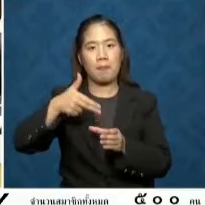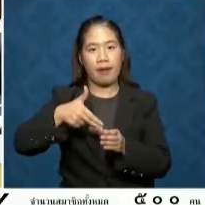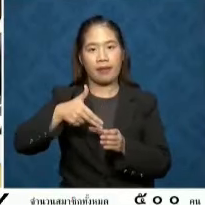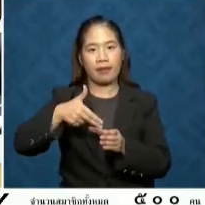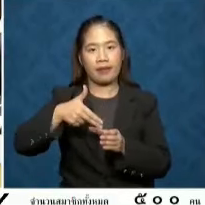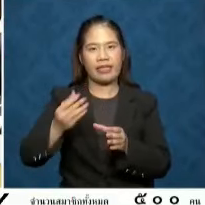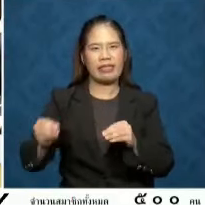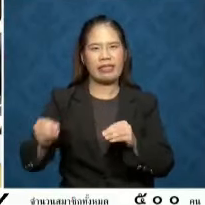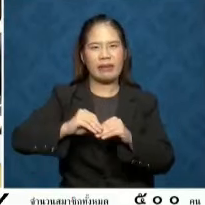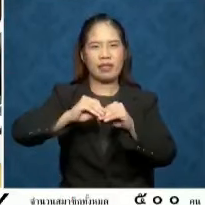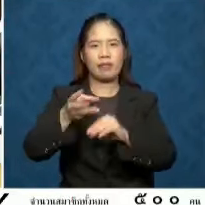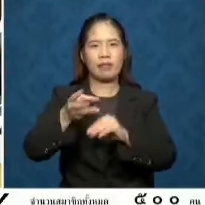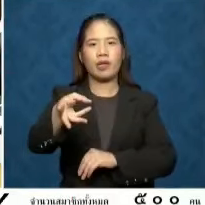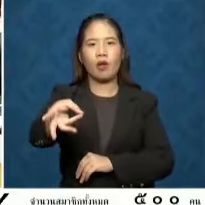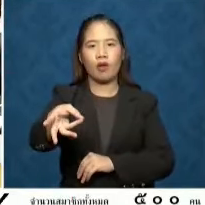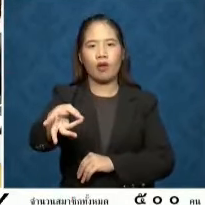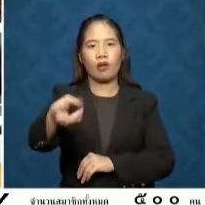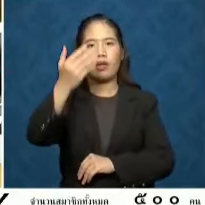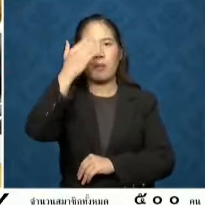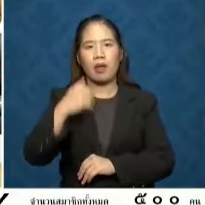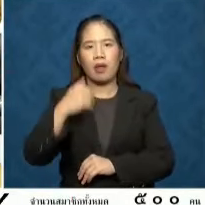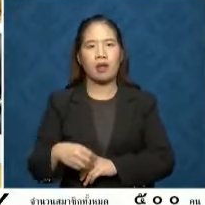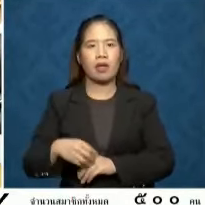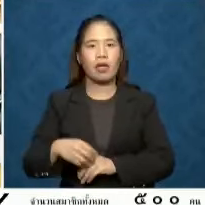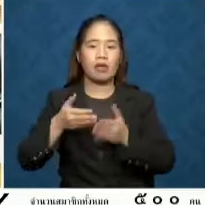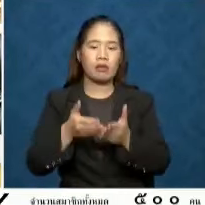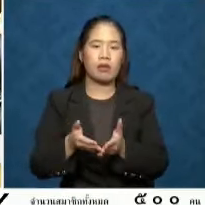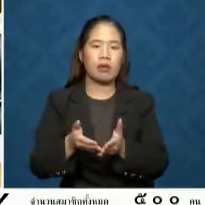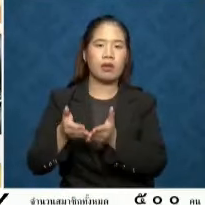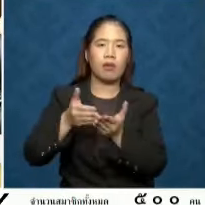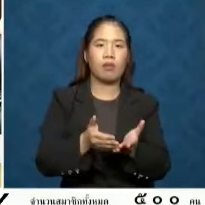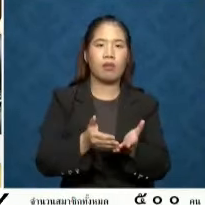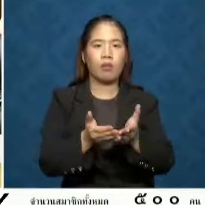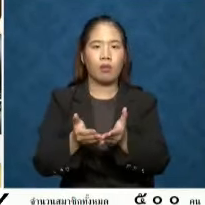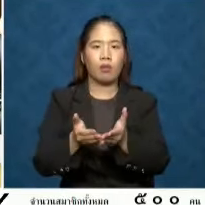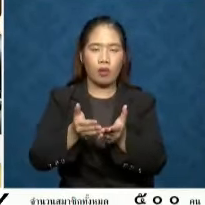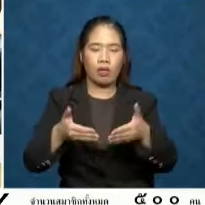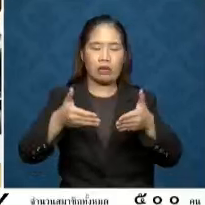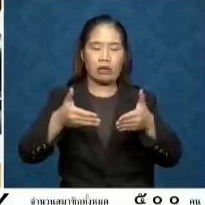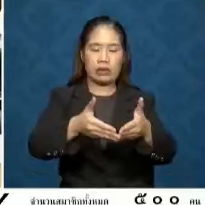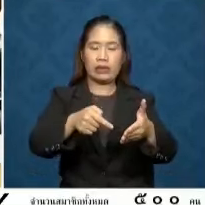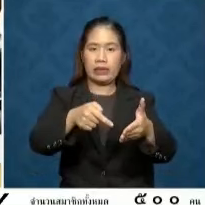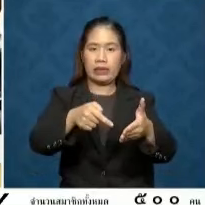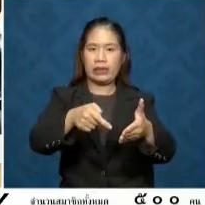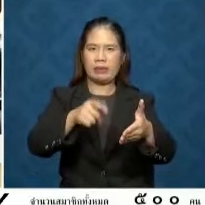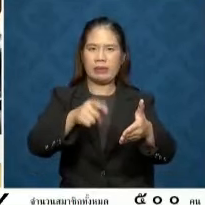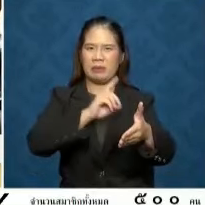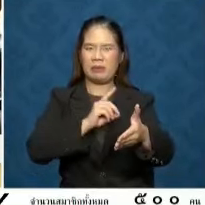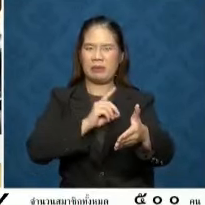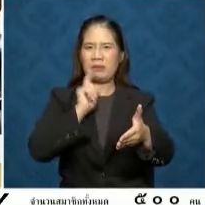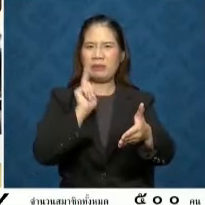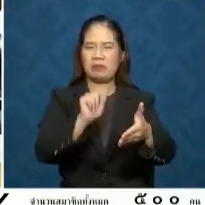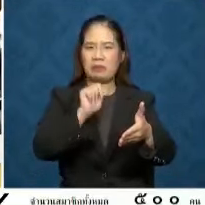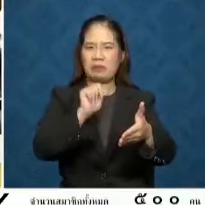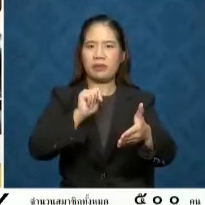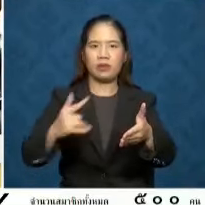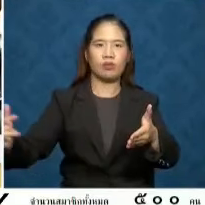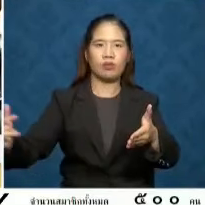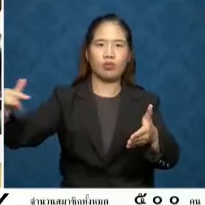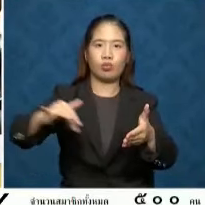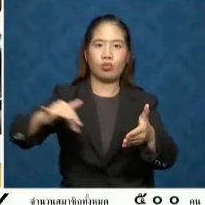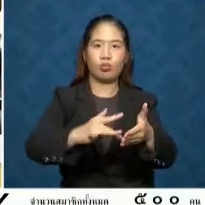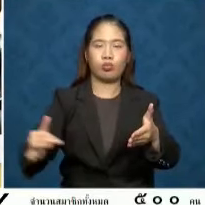น้อยเกินไปทำให้เรือมันโคลงมากกว่าปกตินั่นก็แปลว่าเวฟเบรกเกอร์จะต้องรับภาระในการกระแทกกับคลื่นเกินความจำเป็นเมื่อ